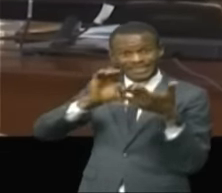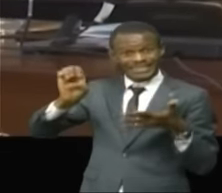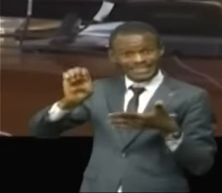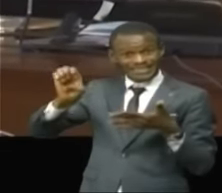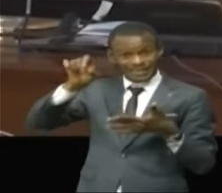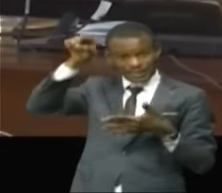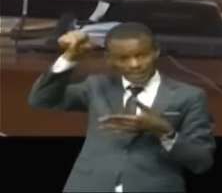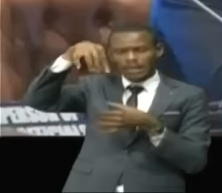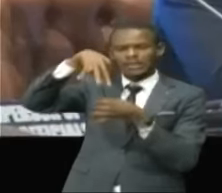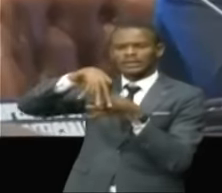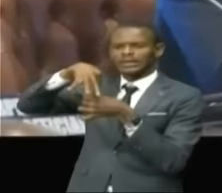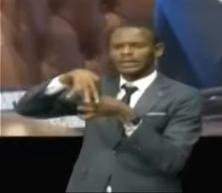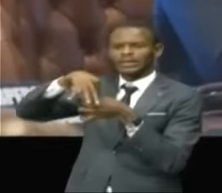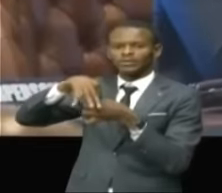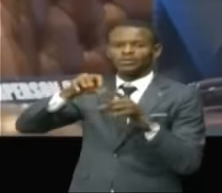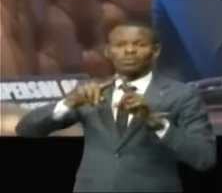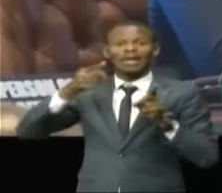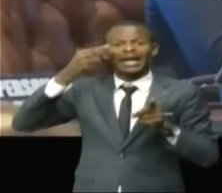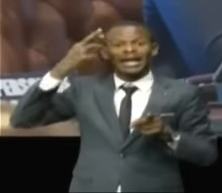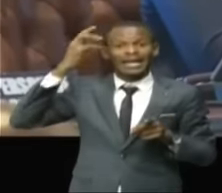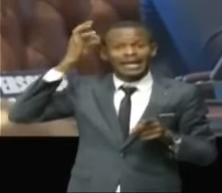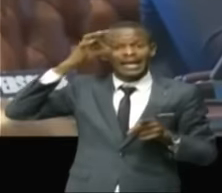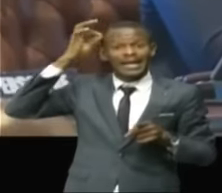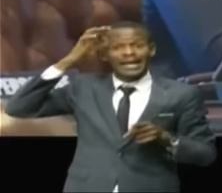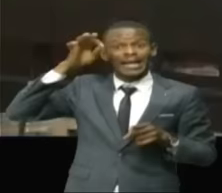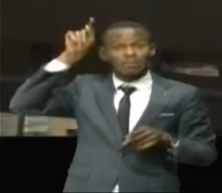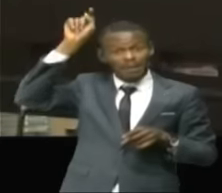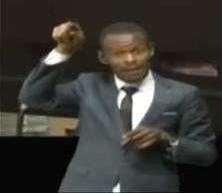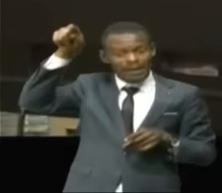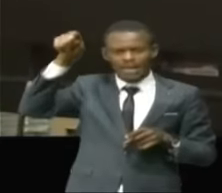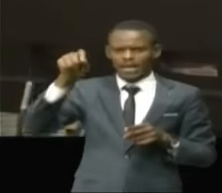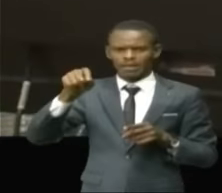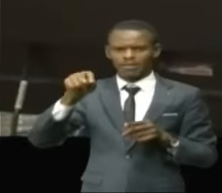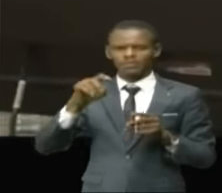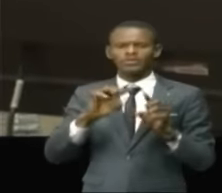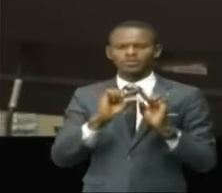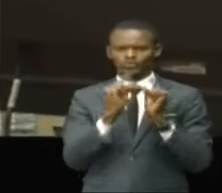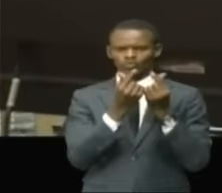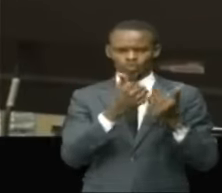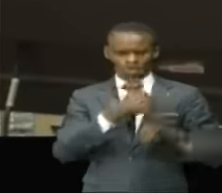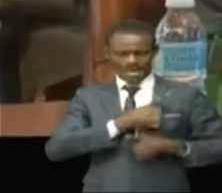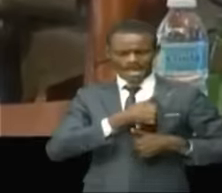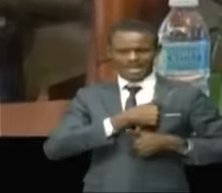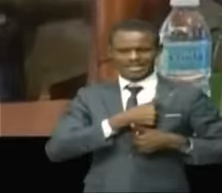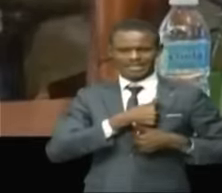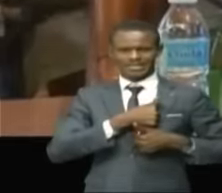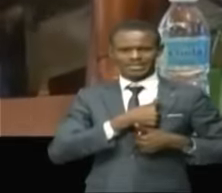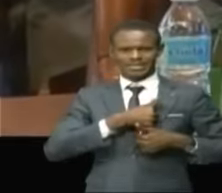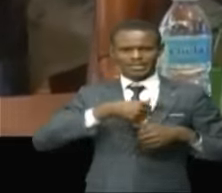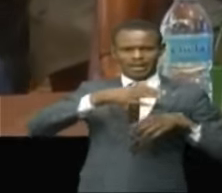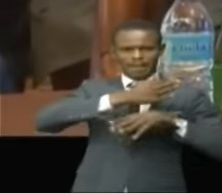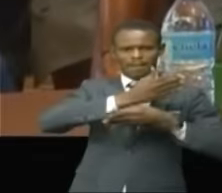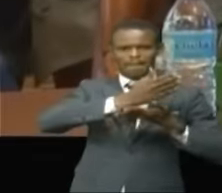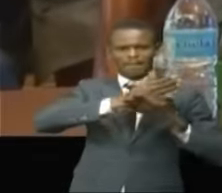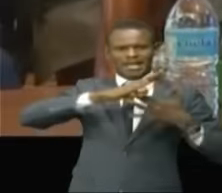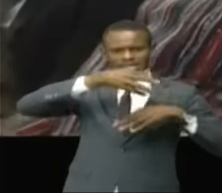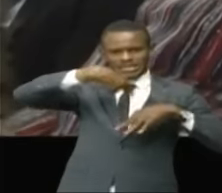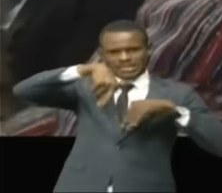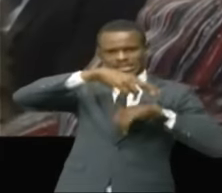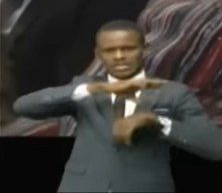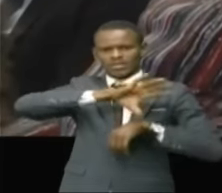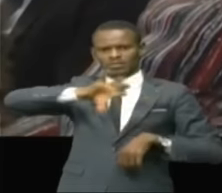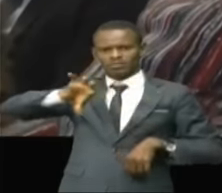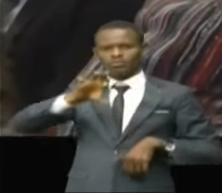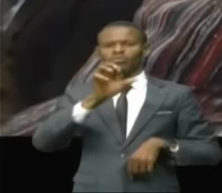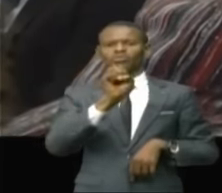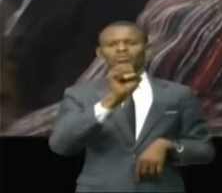Luanda, en Angola, la partie congolaise et le comité ministériel de l'organe de la SADC. Kinshasa a promis de